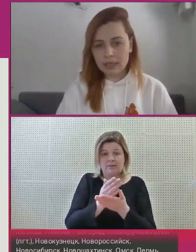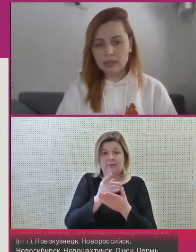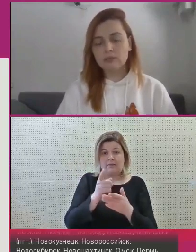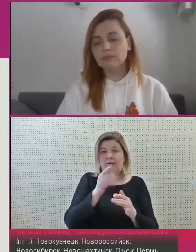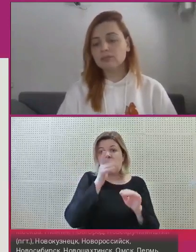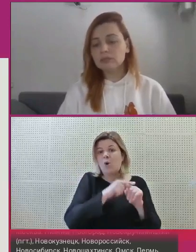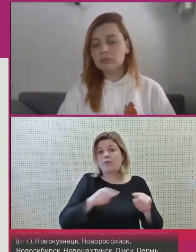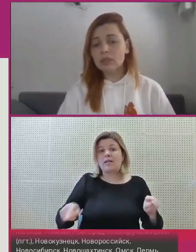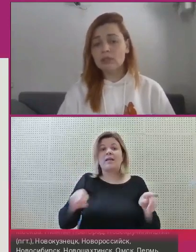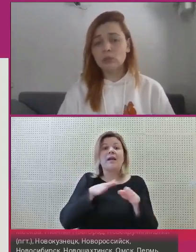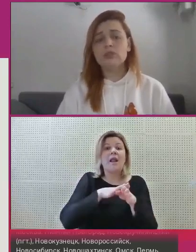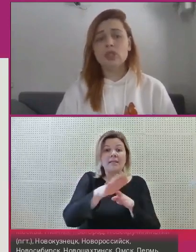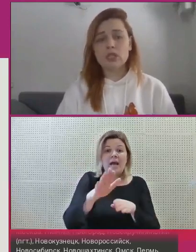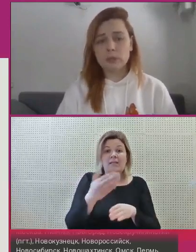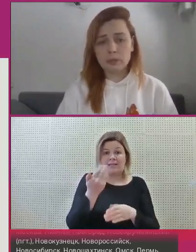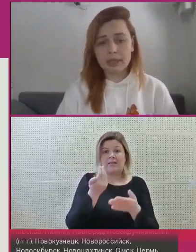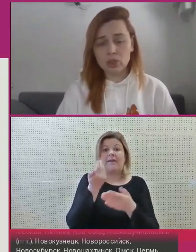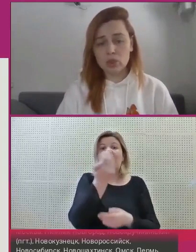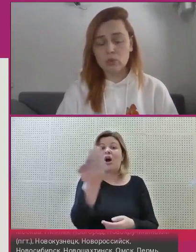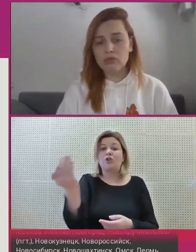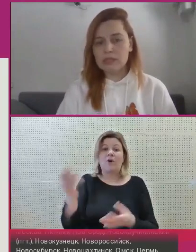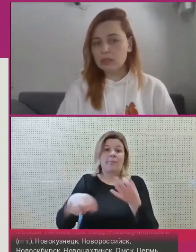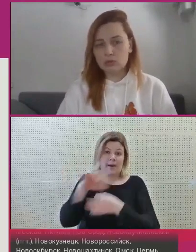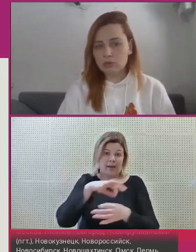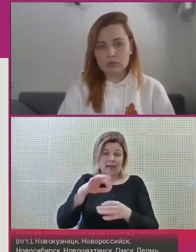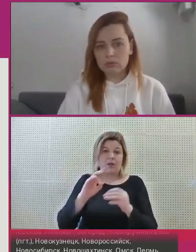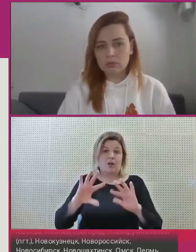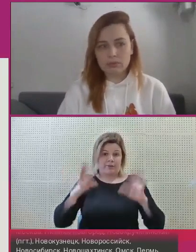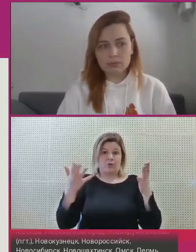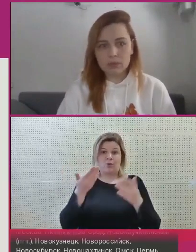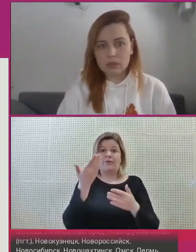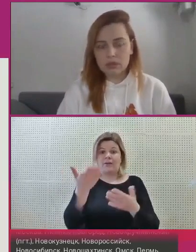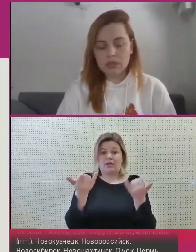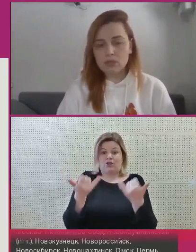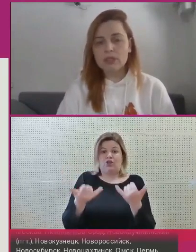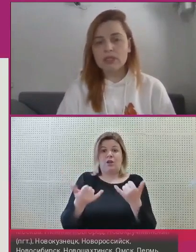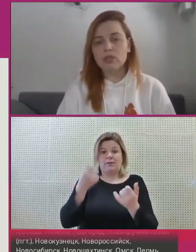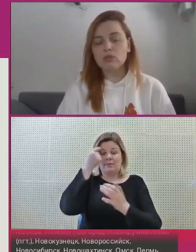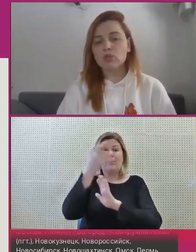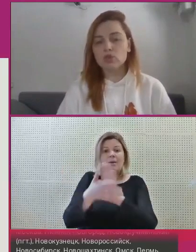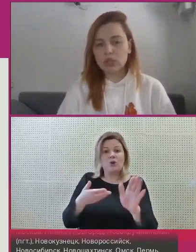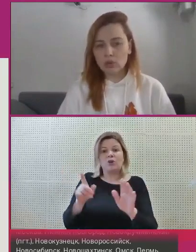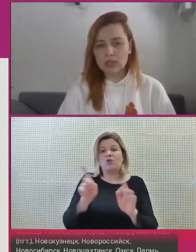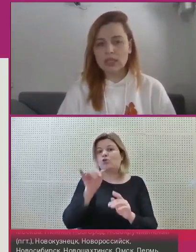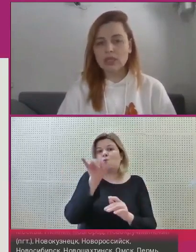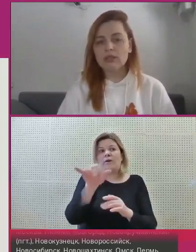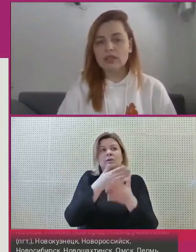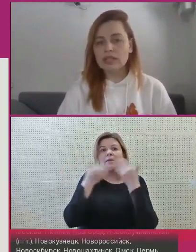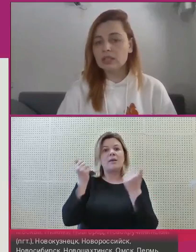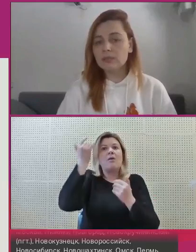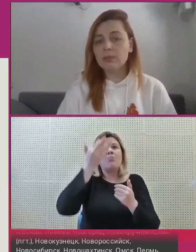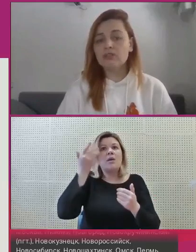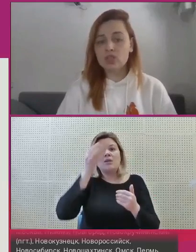вашего проекта, и вдруг вы сейчас понимаете, что у вас нету даже мысли о том, что нужно какую-то